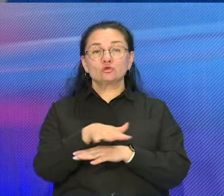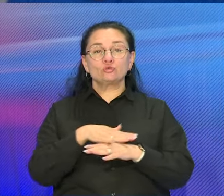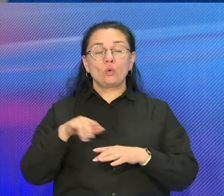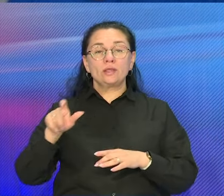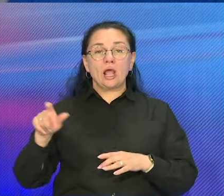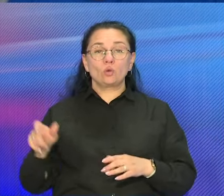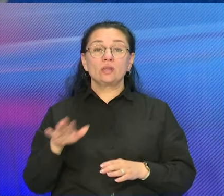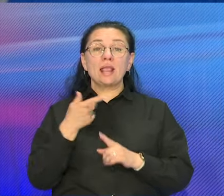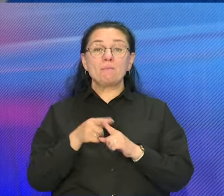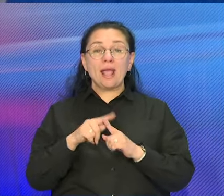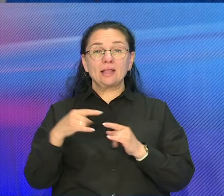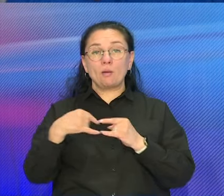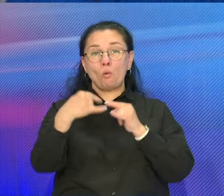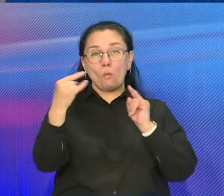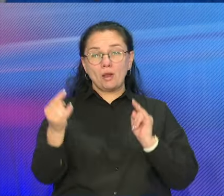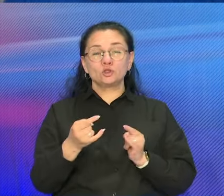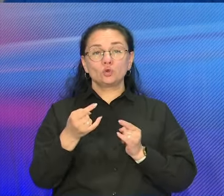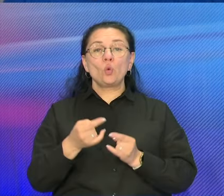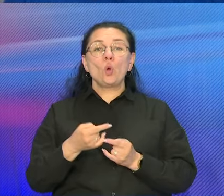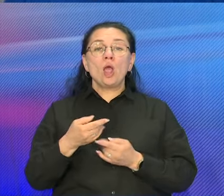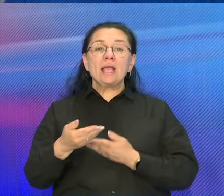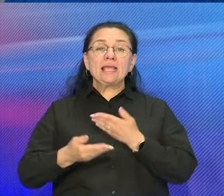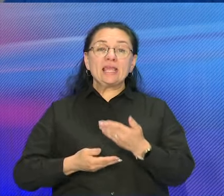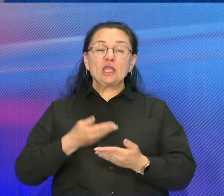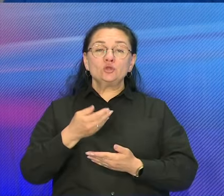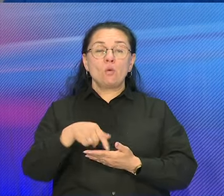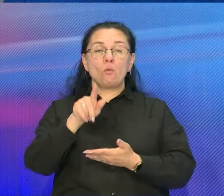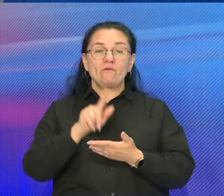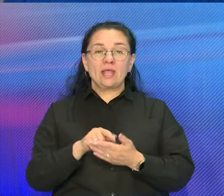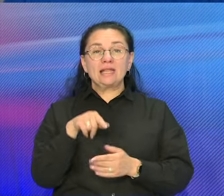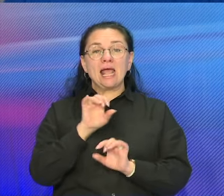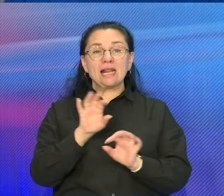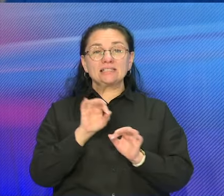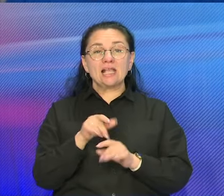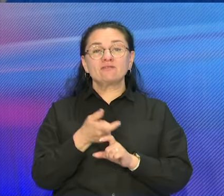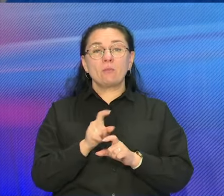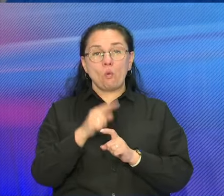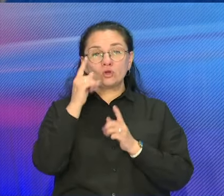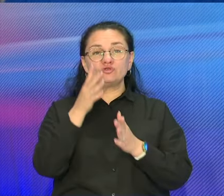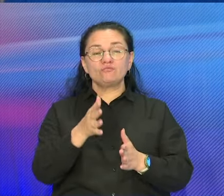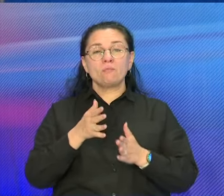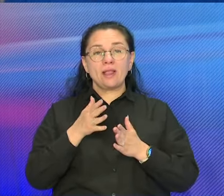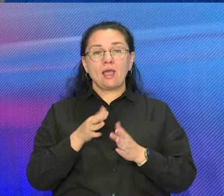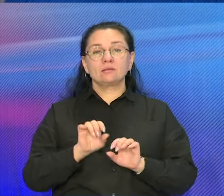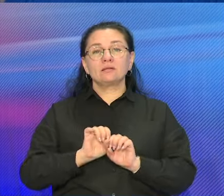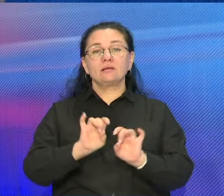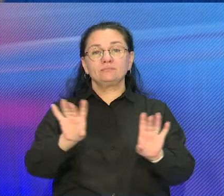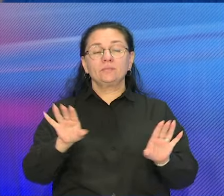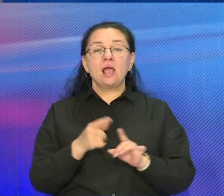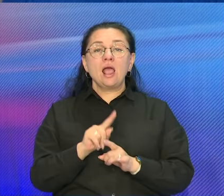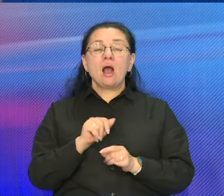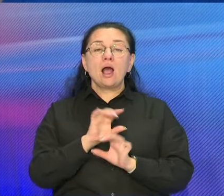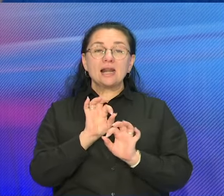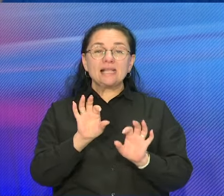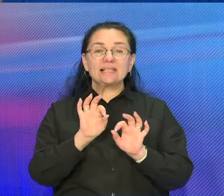ЭТОМУ МОСТУ ИДЁМ УВЕРЕННО, МЫ ГОВОРИМ ОЧЕНЬ ПОНЯТНЫЕ ВСЕМУ МИРУ, ДАЁМ ПОСЫЛЫ, РАССКАЗЫВАЕМ О